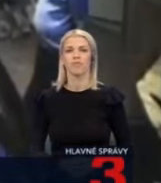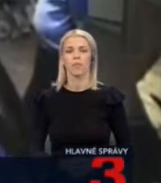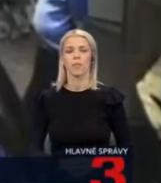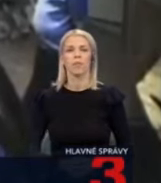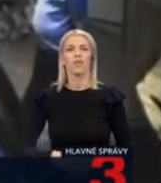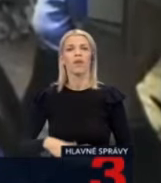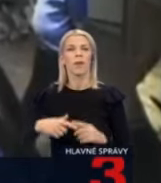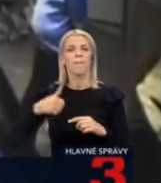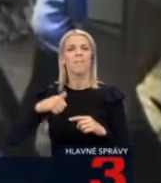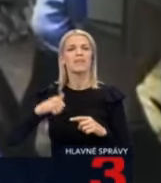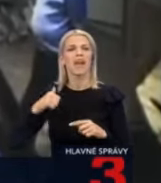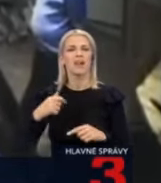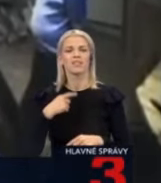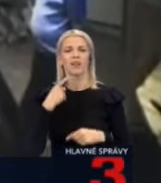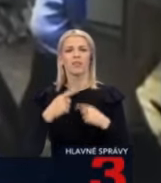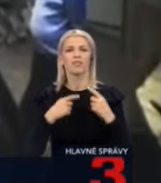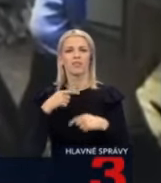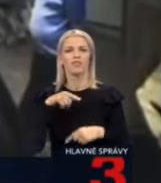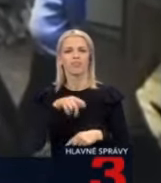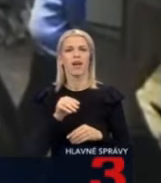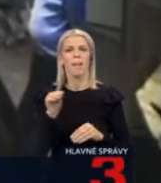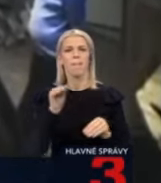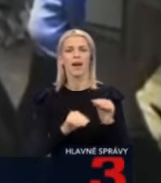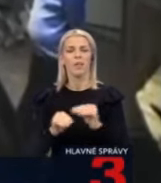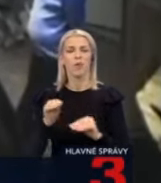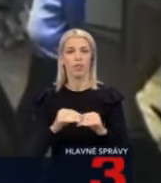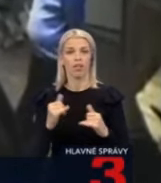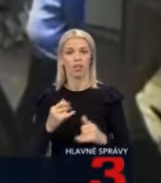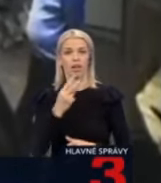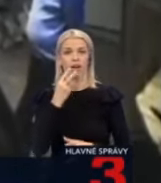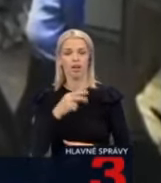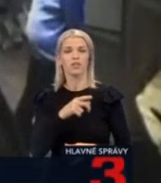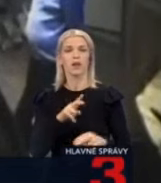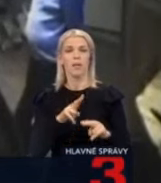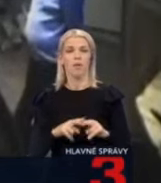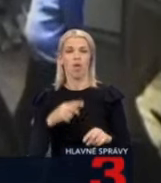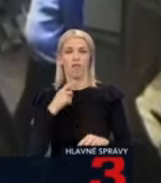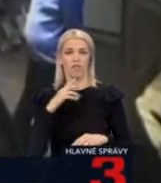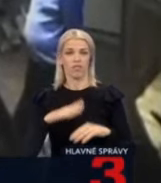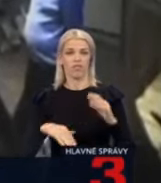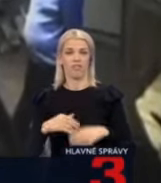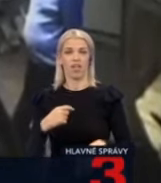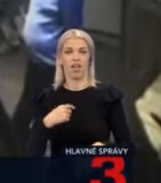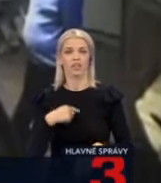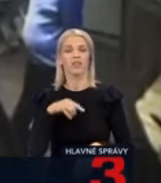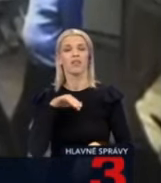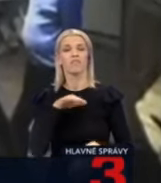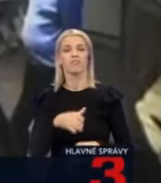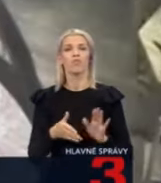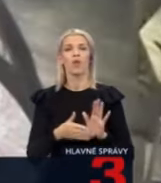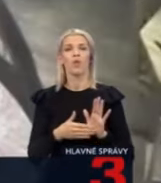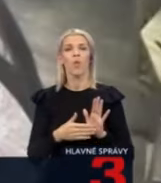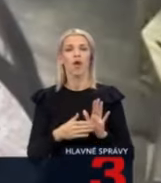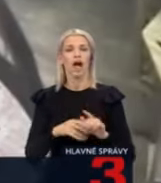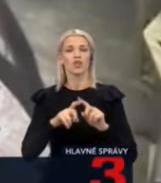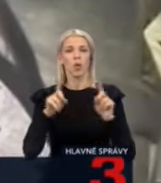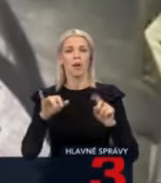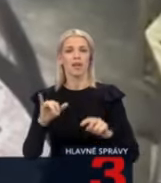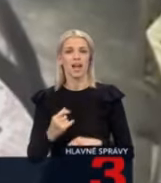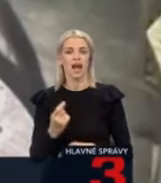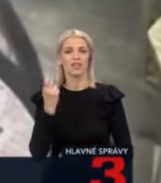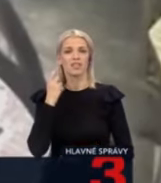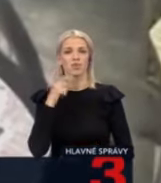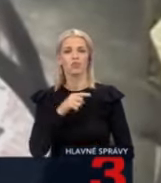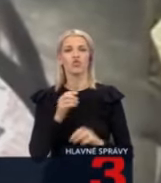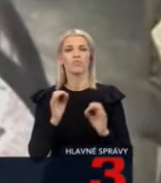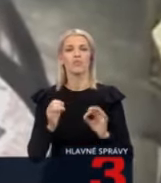Mesiace kričia, že vyšetrovanie veľkých káuz je zmanipulované. Teraz sa zdá, že mohli hovoriť o sebe. Usvedčovať ich majú obrazovo-zvukové záznamy, ktoré